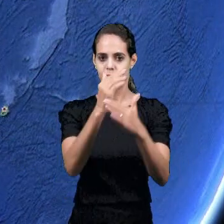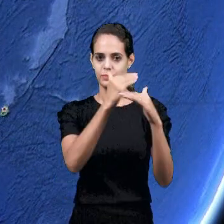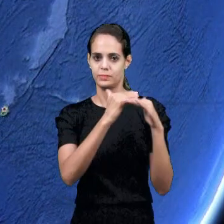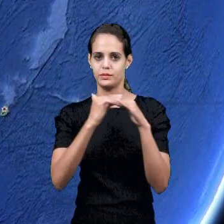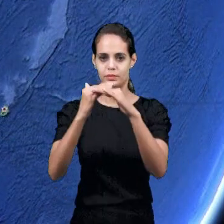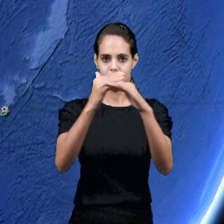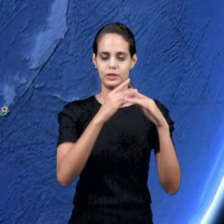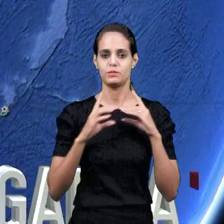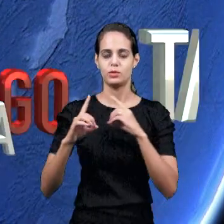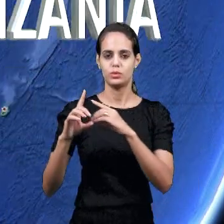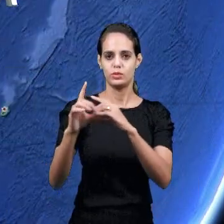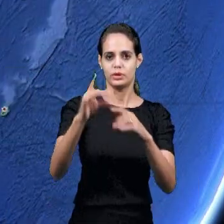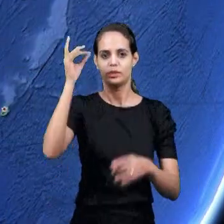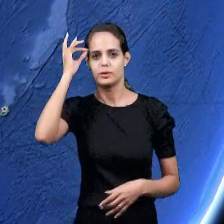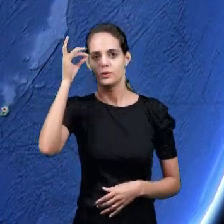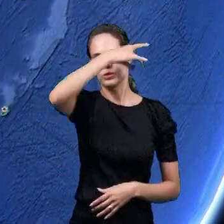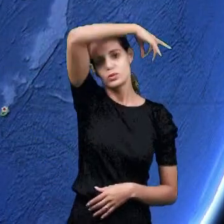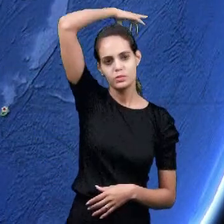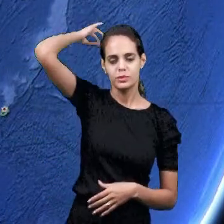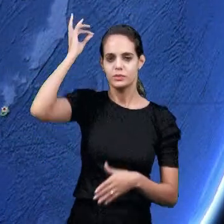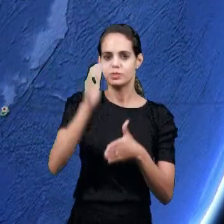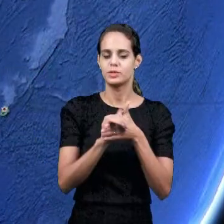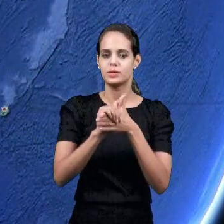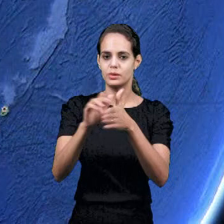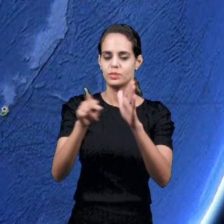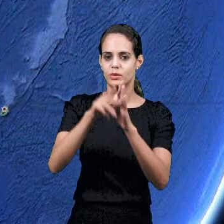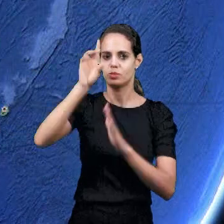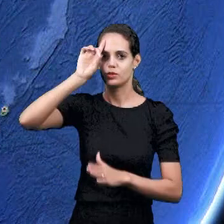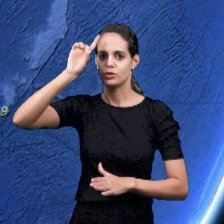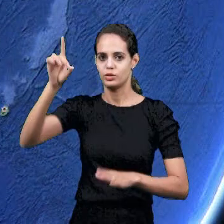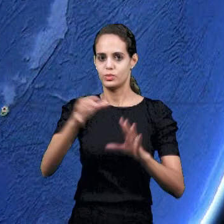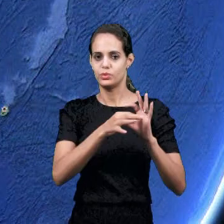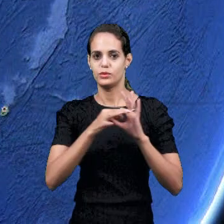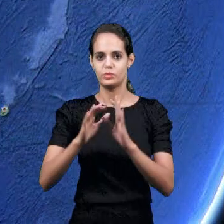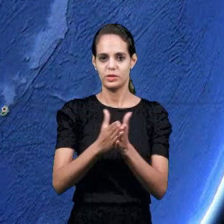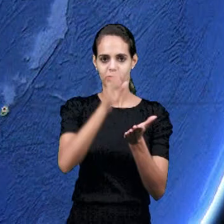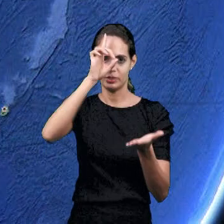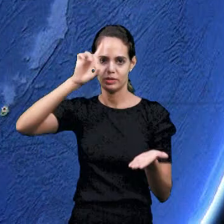du Saint-Esprit de Dieu et unies par la parole vivante.